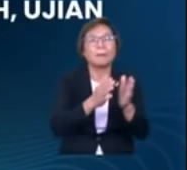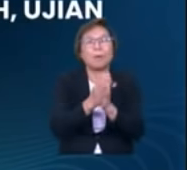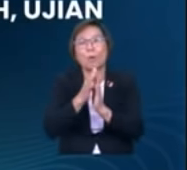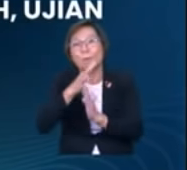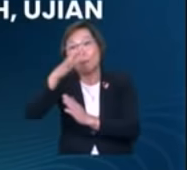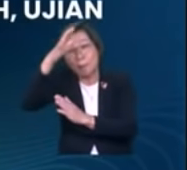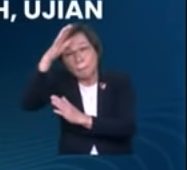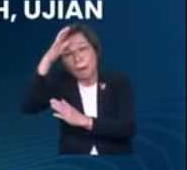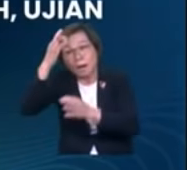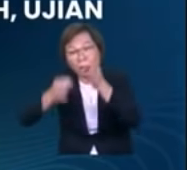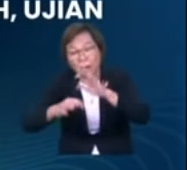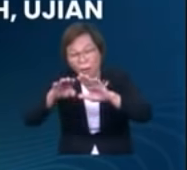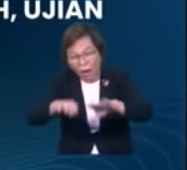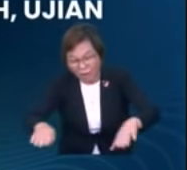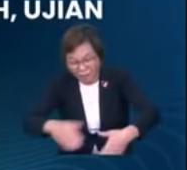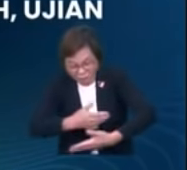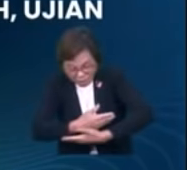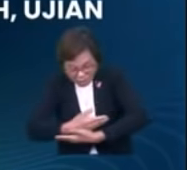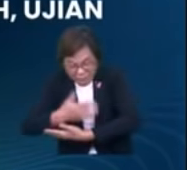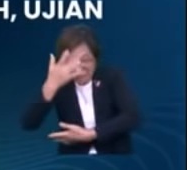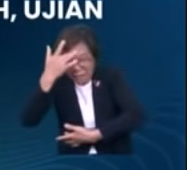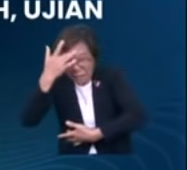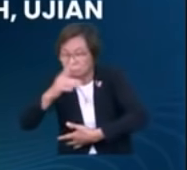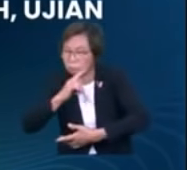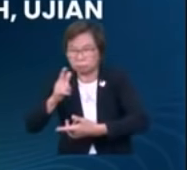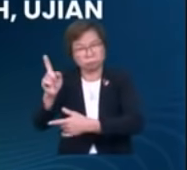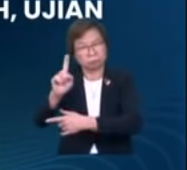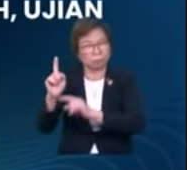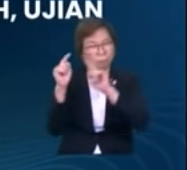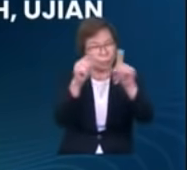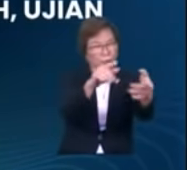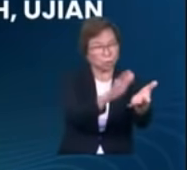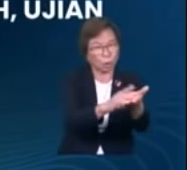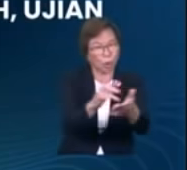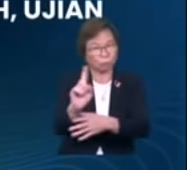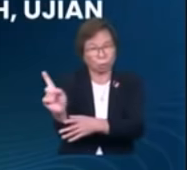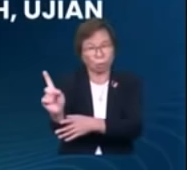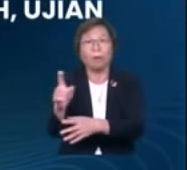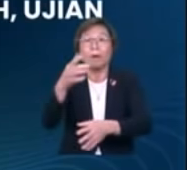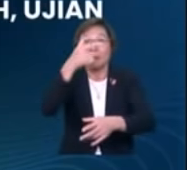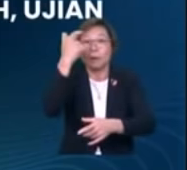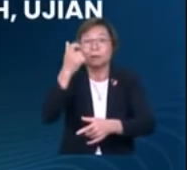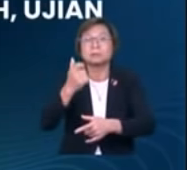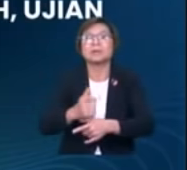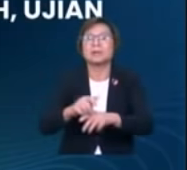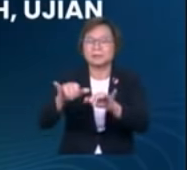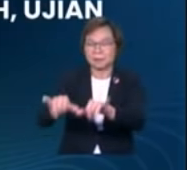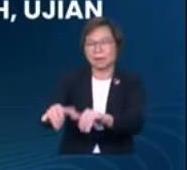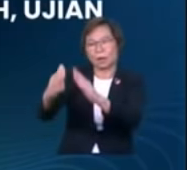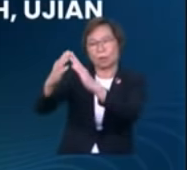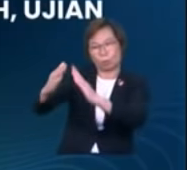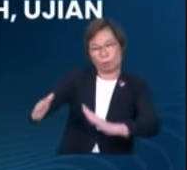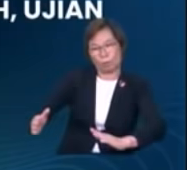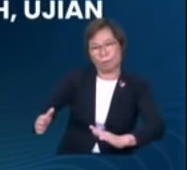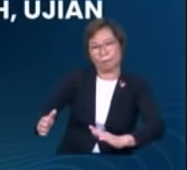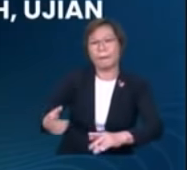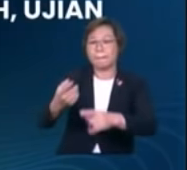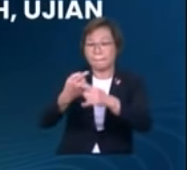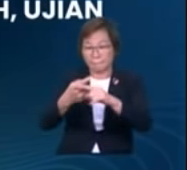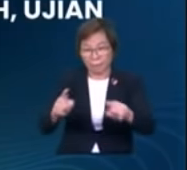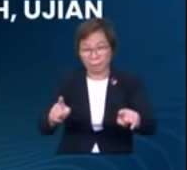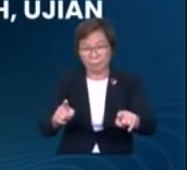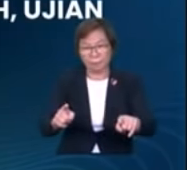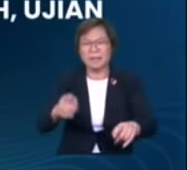Ibu Bapa kalau anak-anak bergejala jangan Benarkah mereka ke sekolah ya biarkan mereka berada di rumah namun